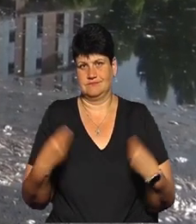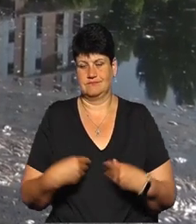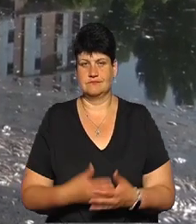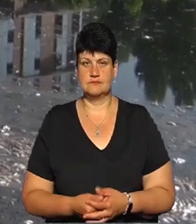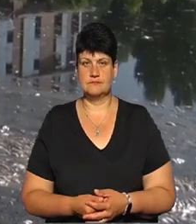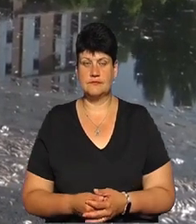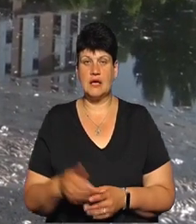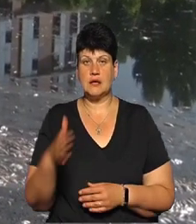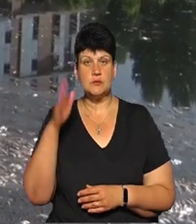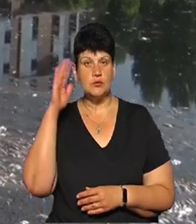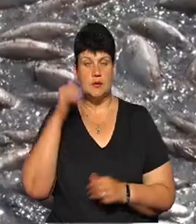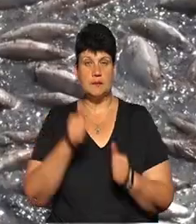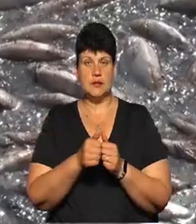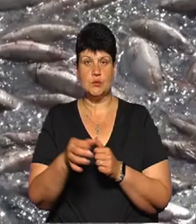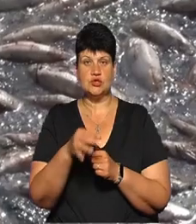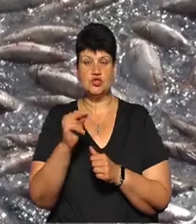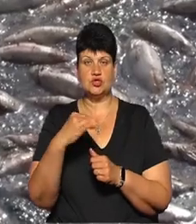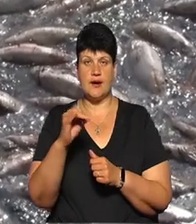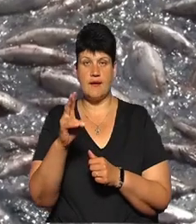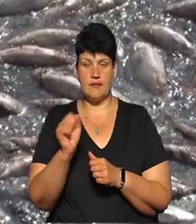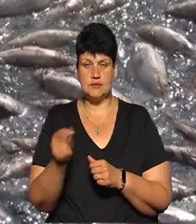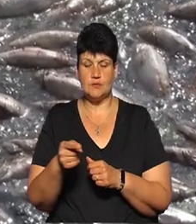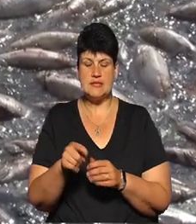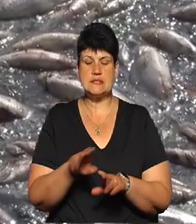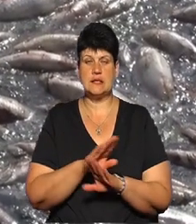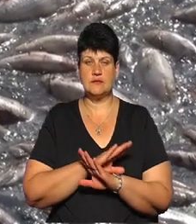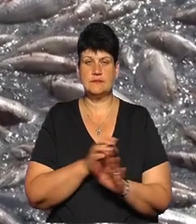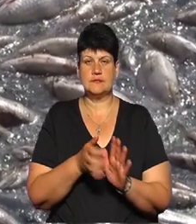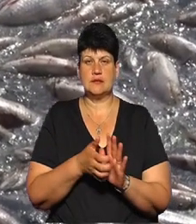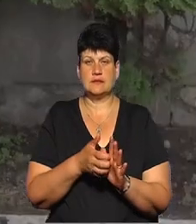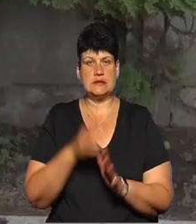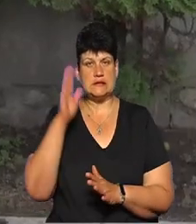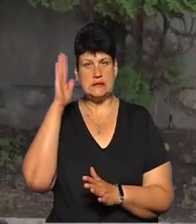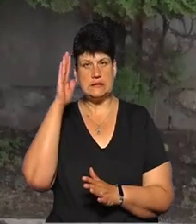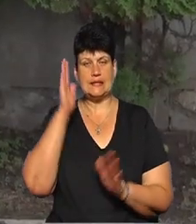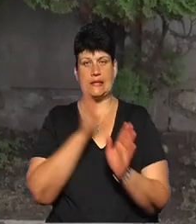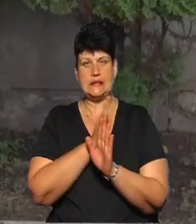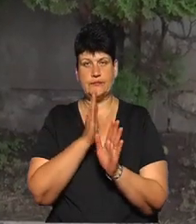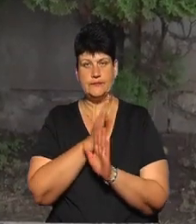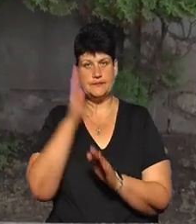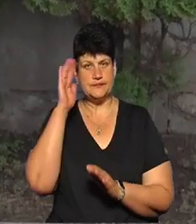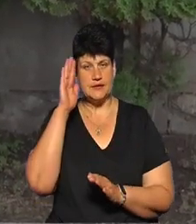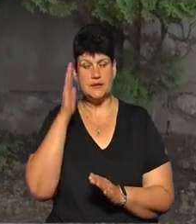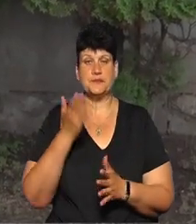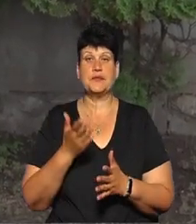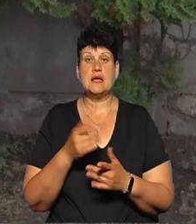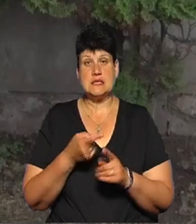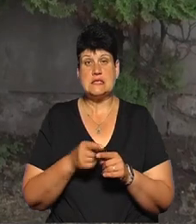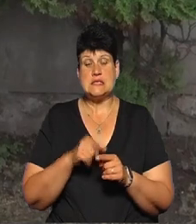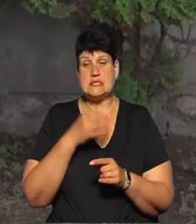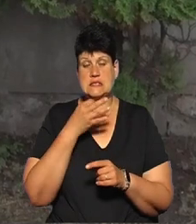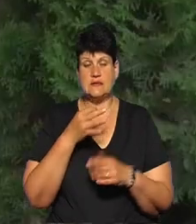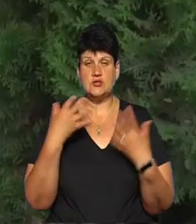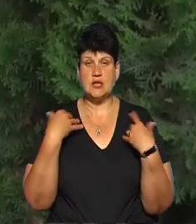Риба у водоймі поблизу острівка Чайка в Тернополі загинула через нестачу кисню у воді. Про це сьогодні розповів начальник відділу